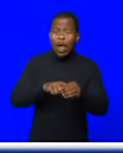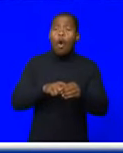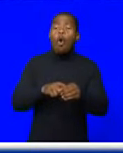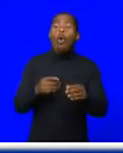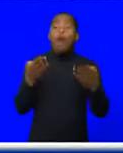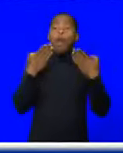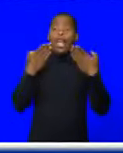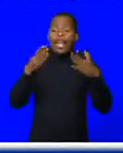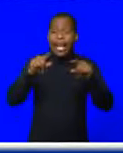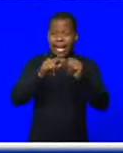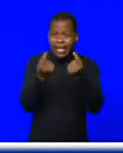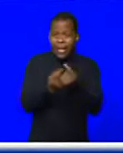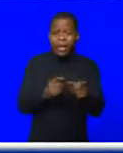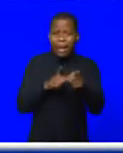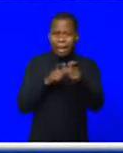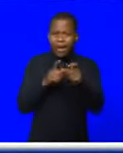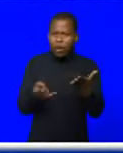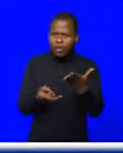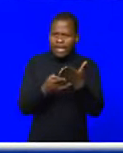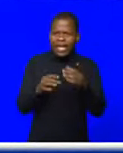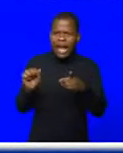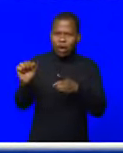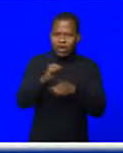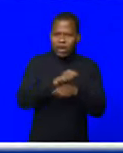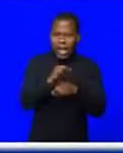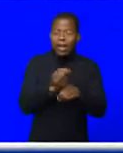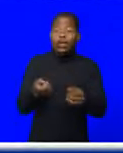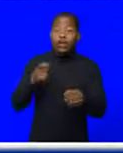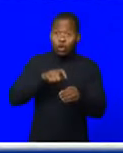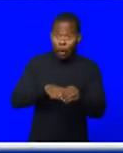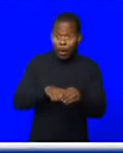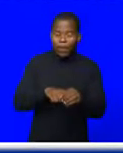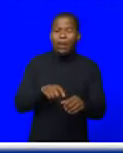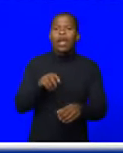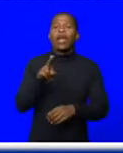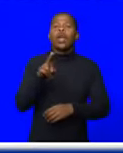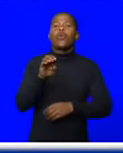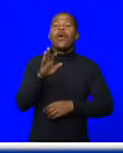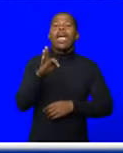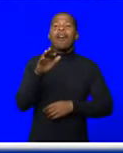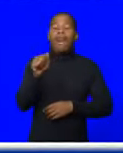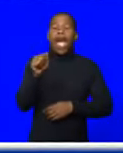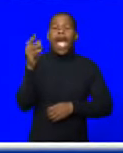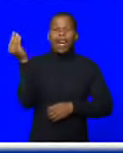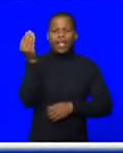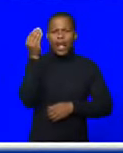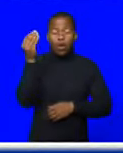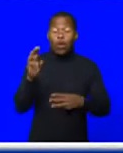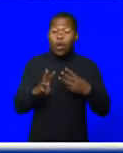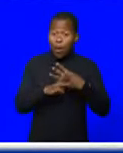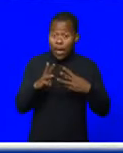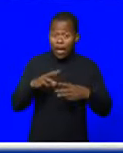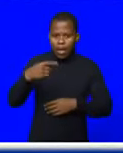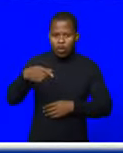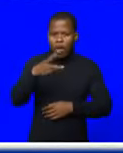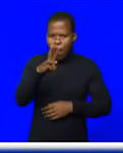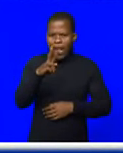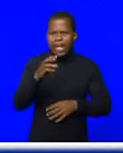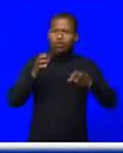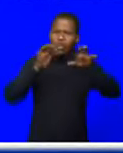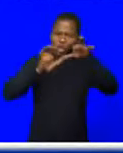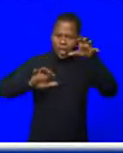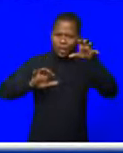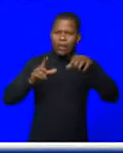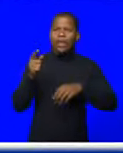abuyele ezingeni lakhe lelikahle. Imidlalo ye-UEFA Champions League itawuchubeka nakuleli viki lapho khona labavikela lenzebe lokuyi-Chelsea